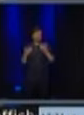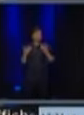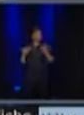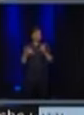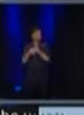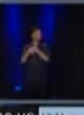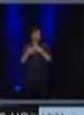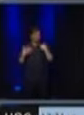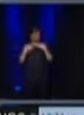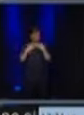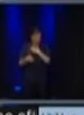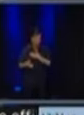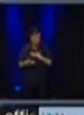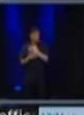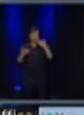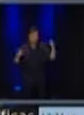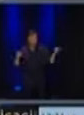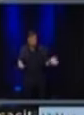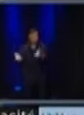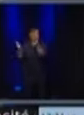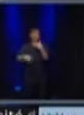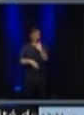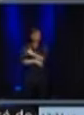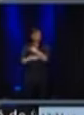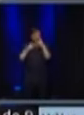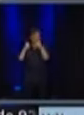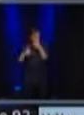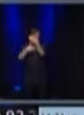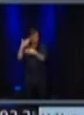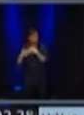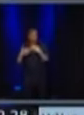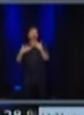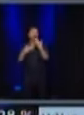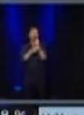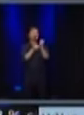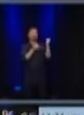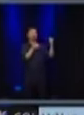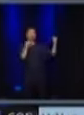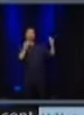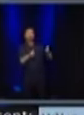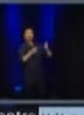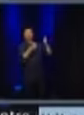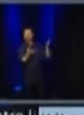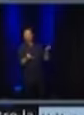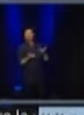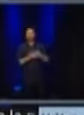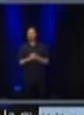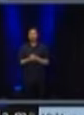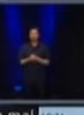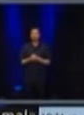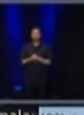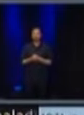mais plus de vaccinés, ça va nous permettre d'atteindre plus de liberté et de contrôler le variant. Merci.